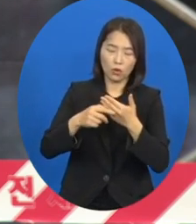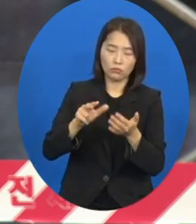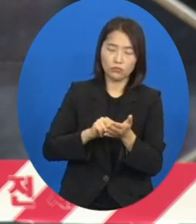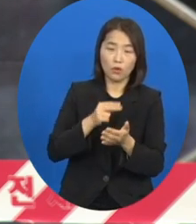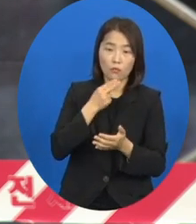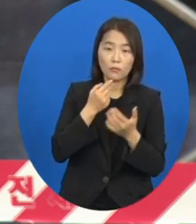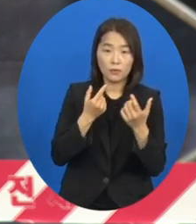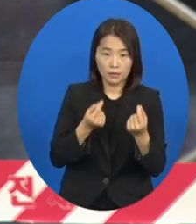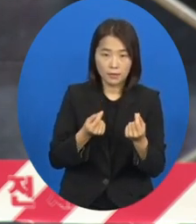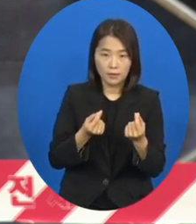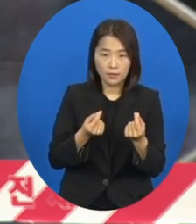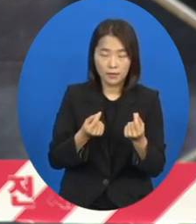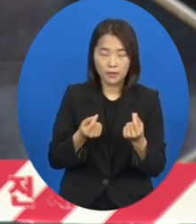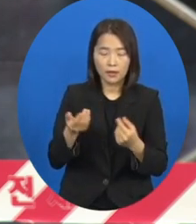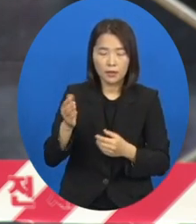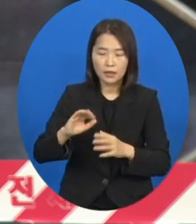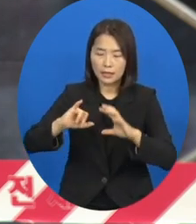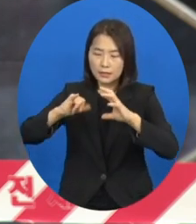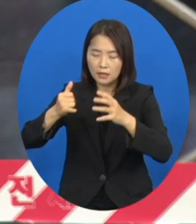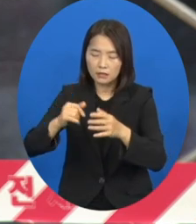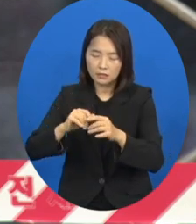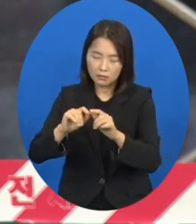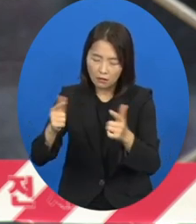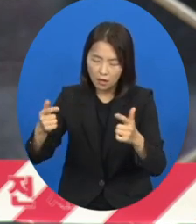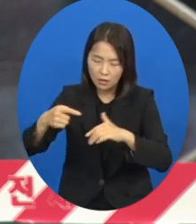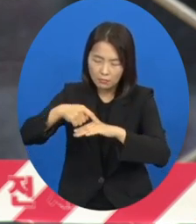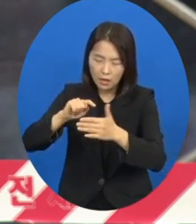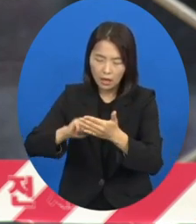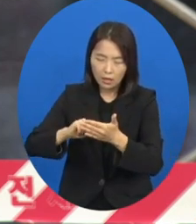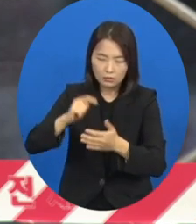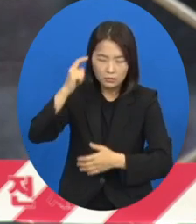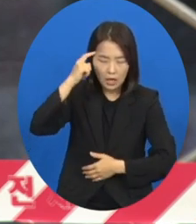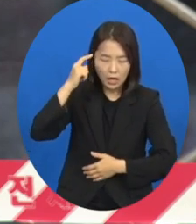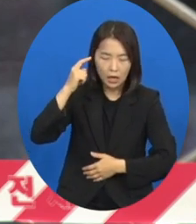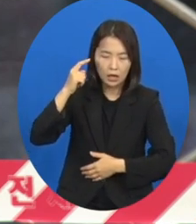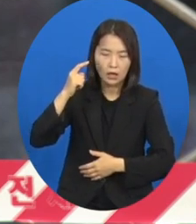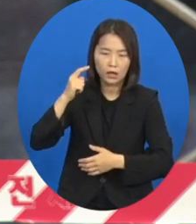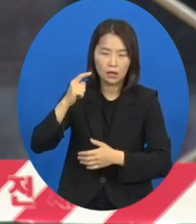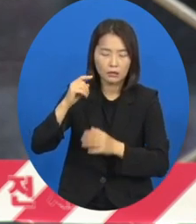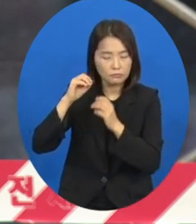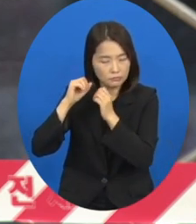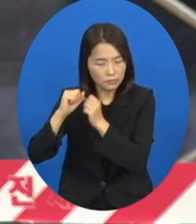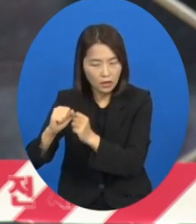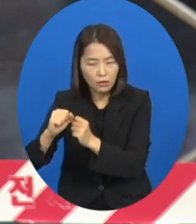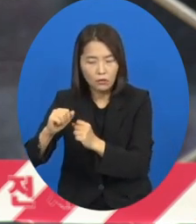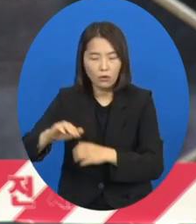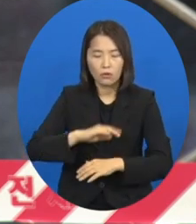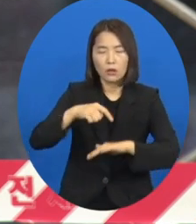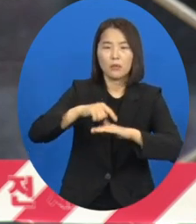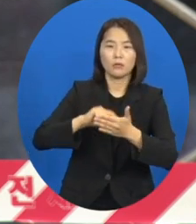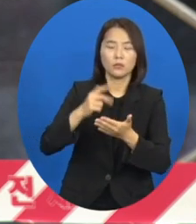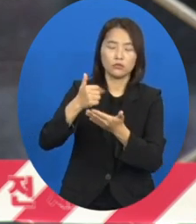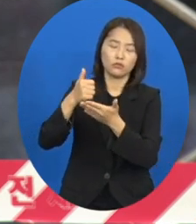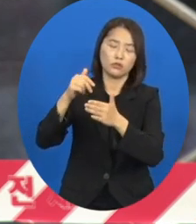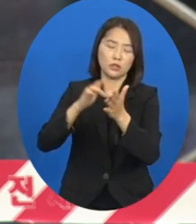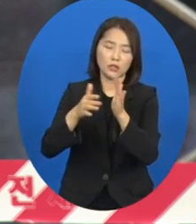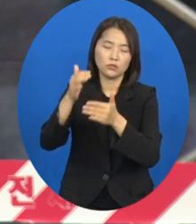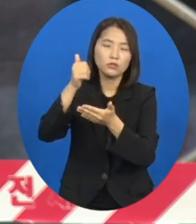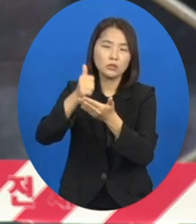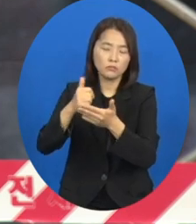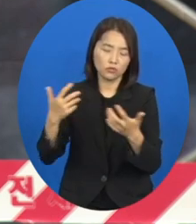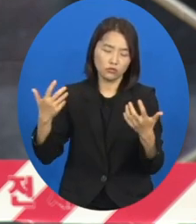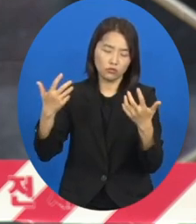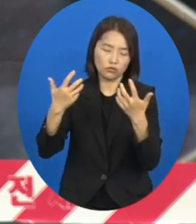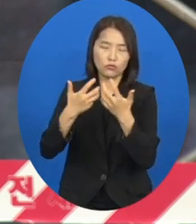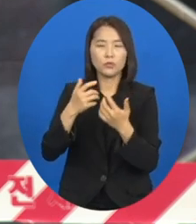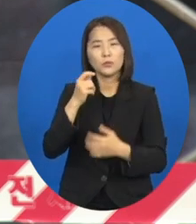것 같으나 세상의 여러 가지 마음과 생각을 빼앗기면서 우리의 마음이 주 예수님으로 충만해지지